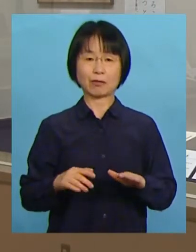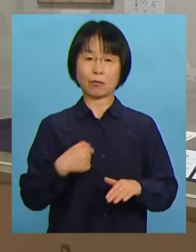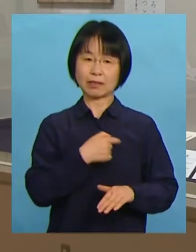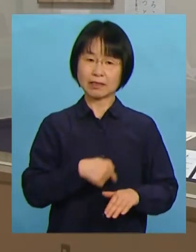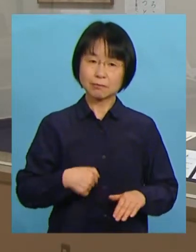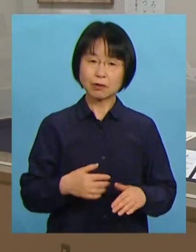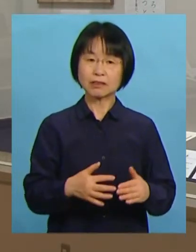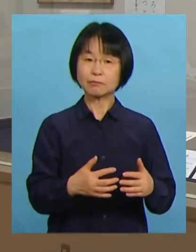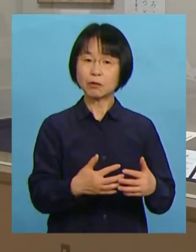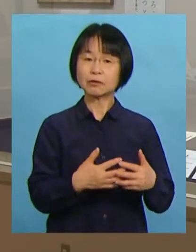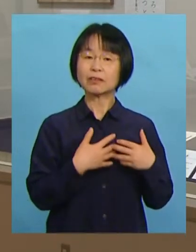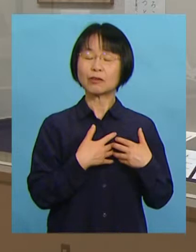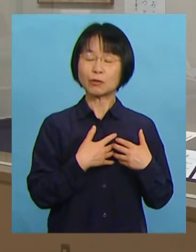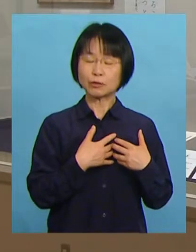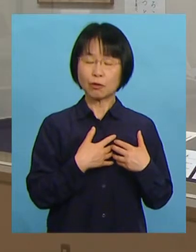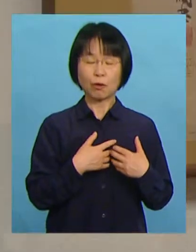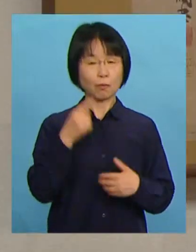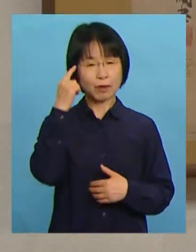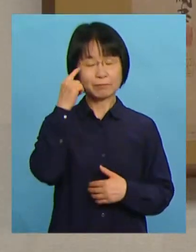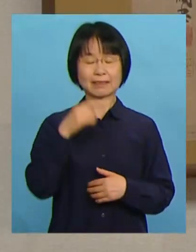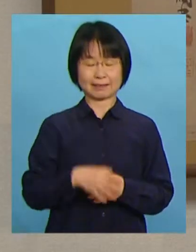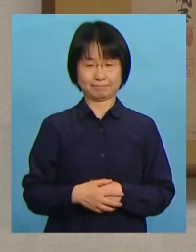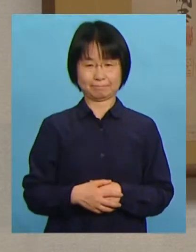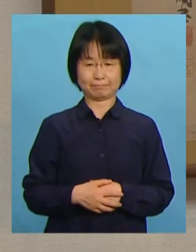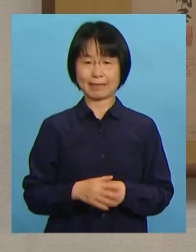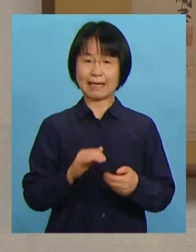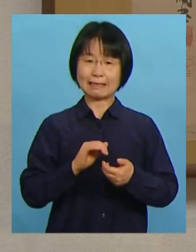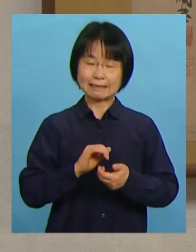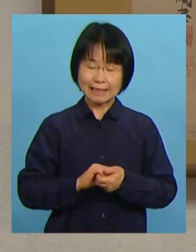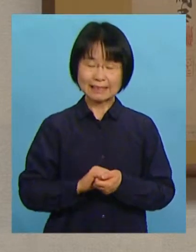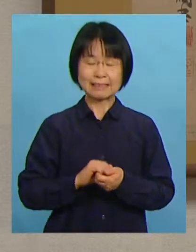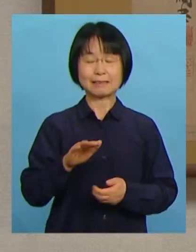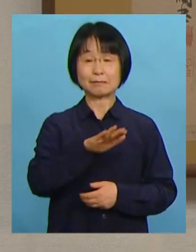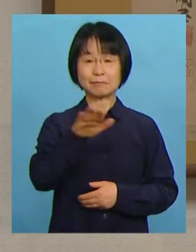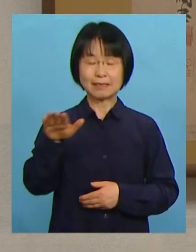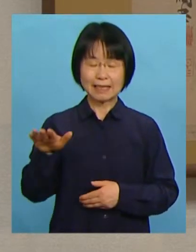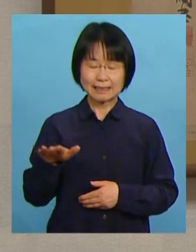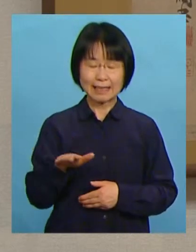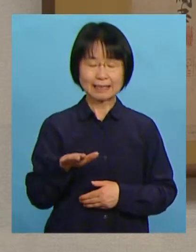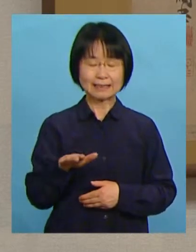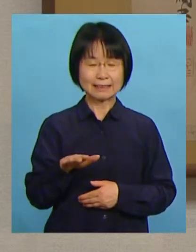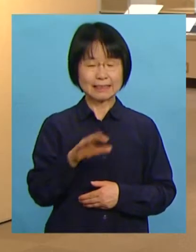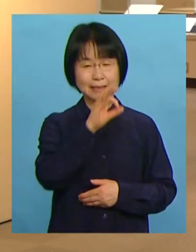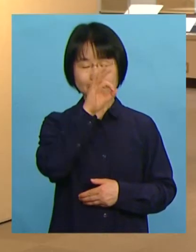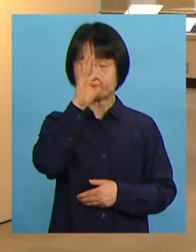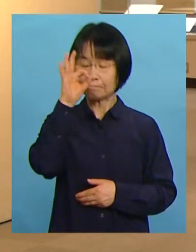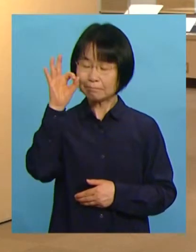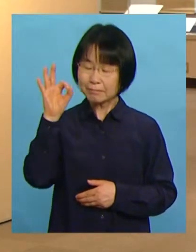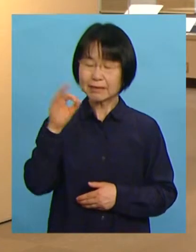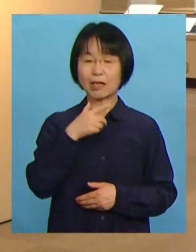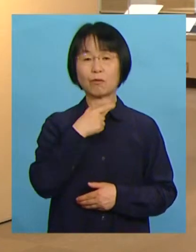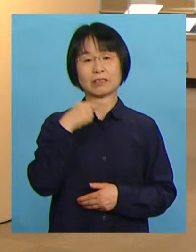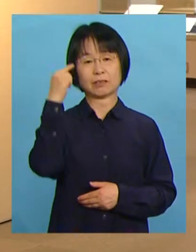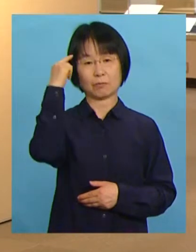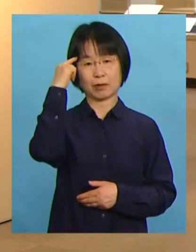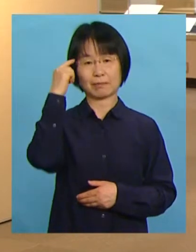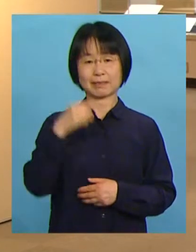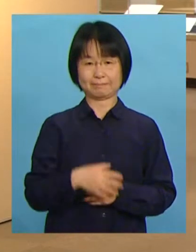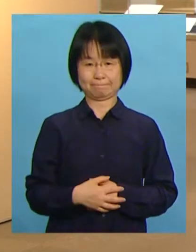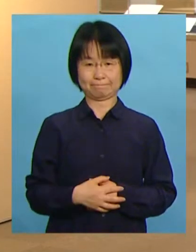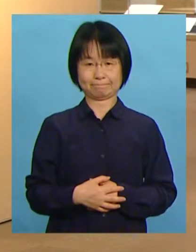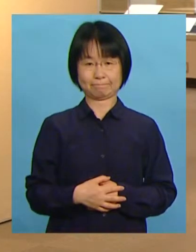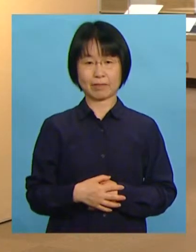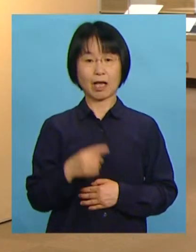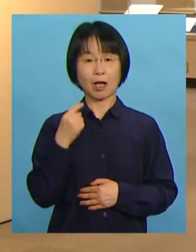セージがあると思います。ぜひこの機会にたくさんの皆さんにご覧いただきたいと思っております。そ